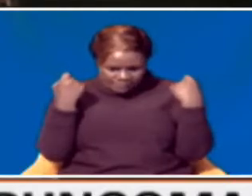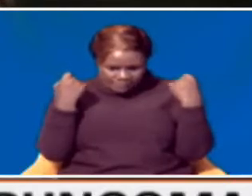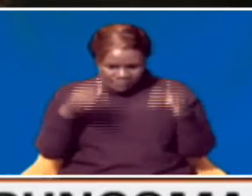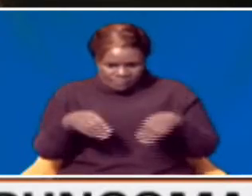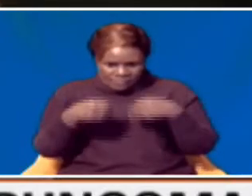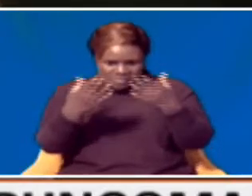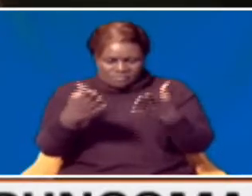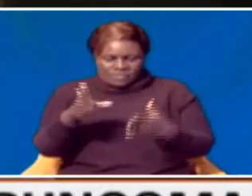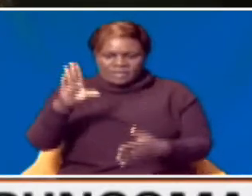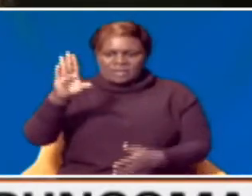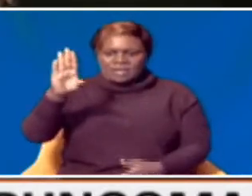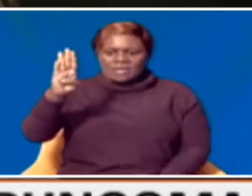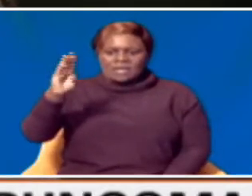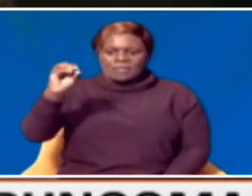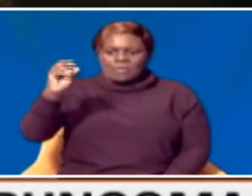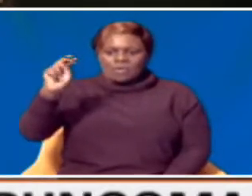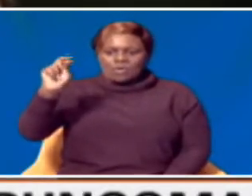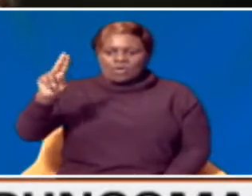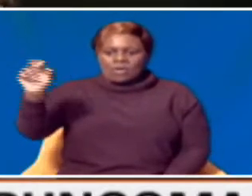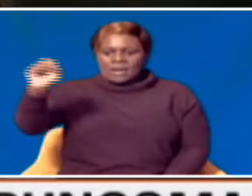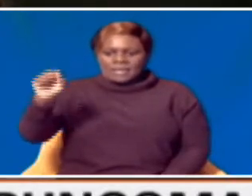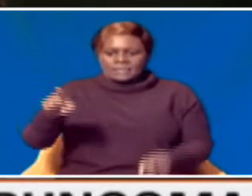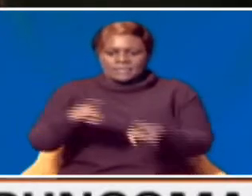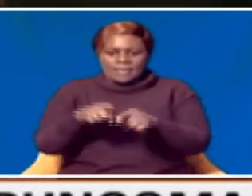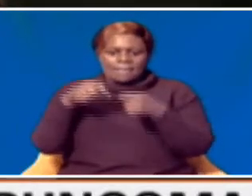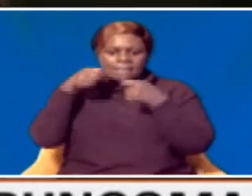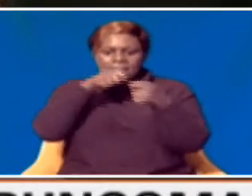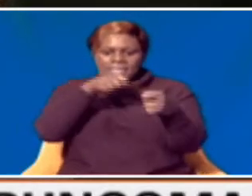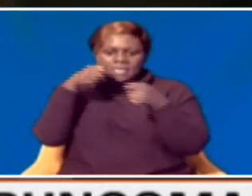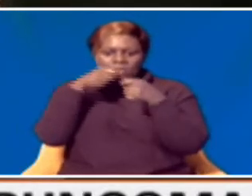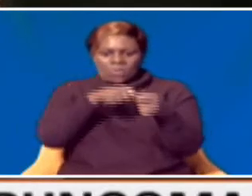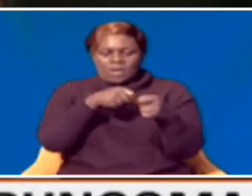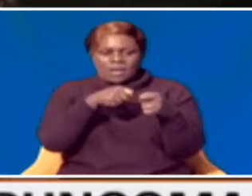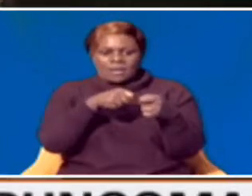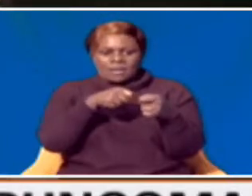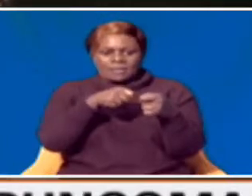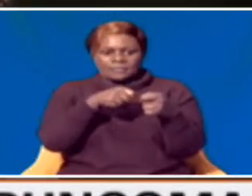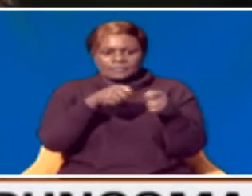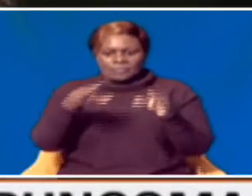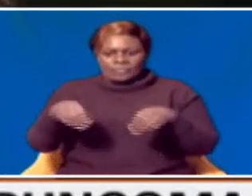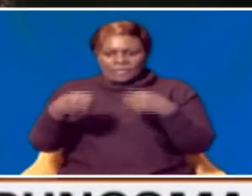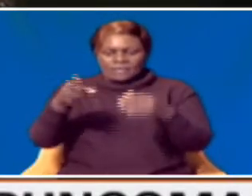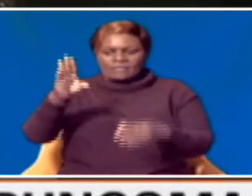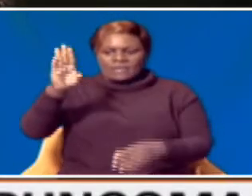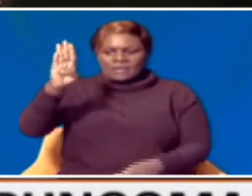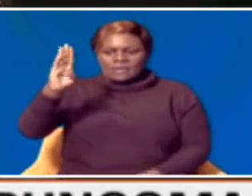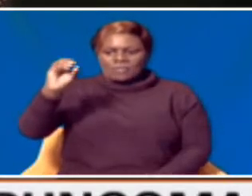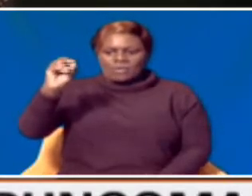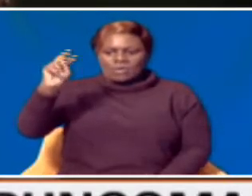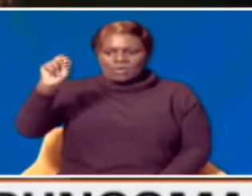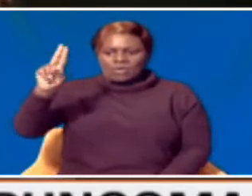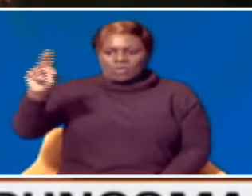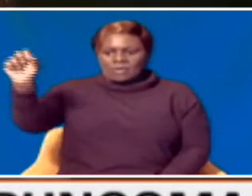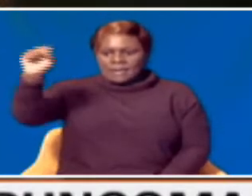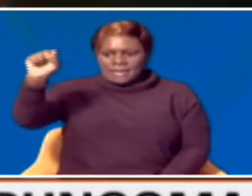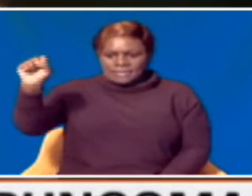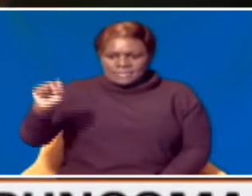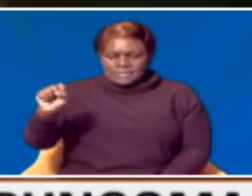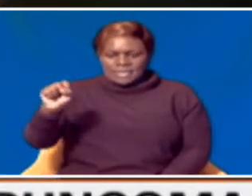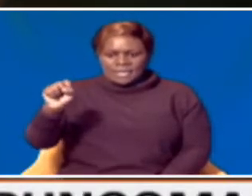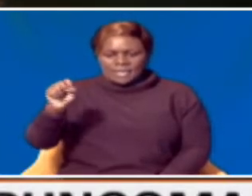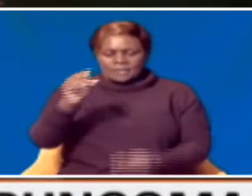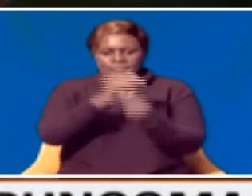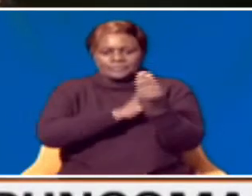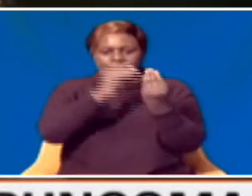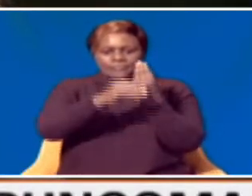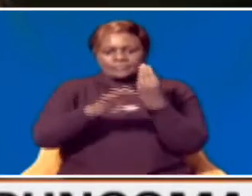wanapewa bonus, pia miwa, wakulima wa miwa pia watakuwa wanapewa bonus katika mazao